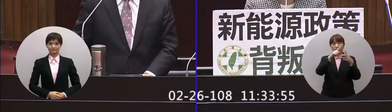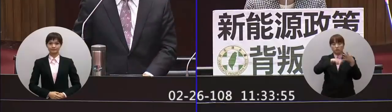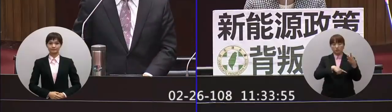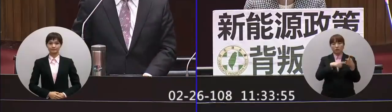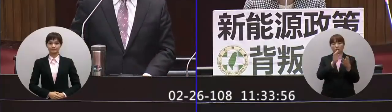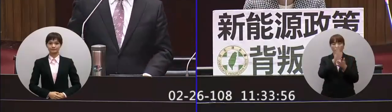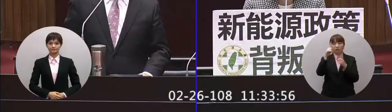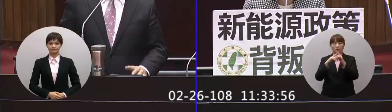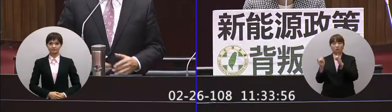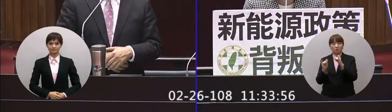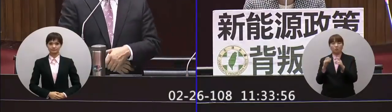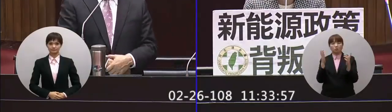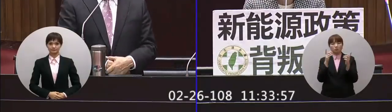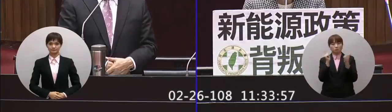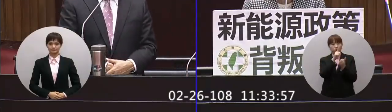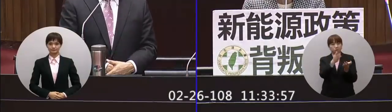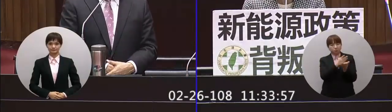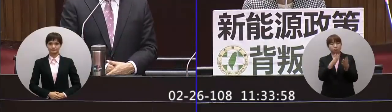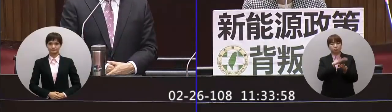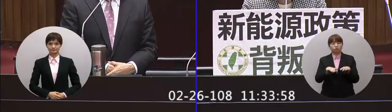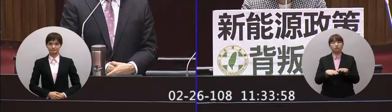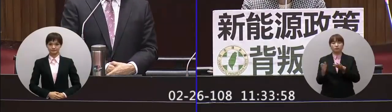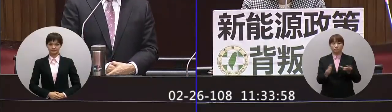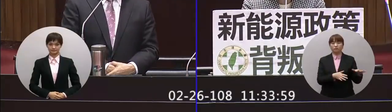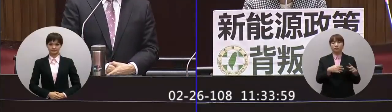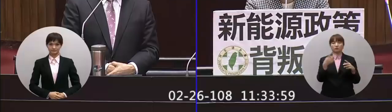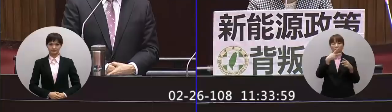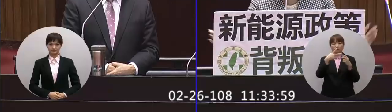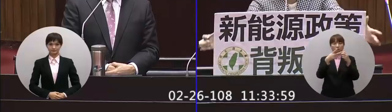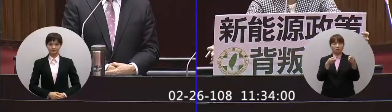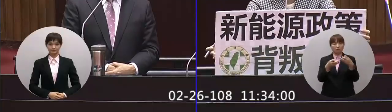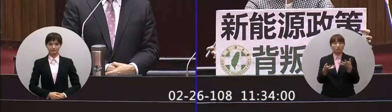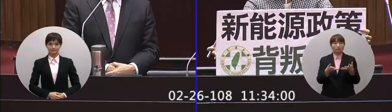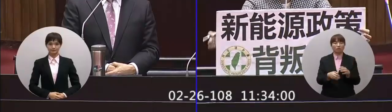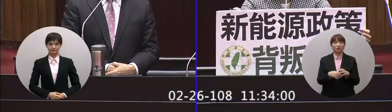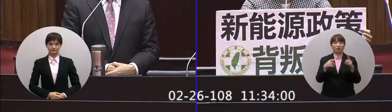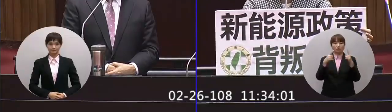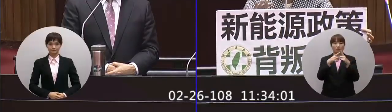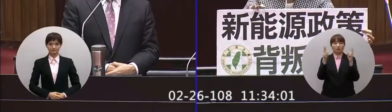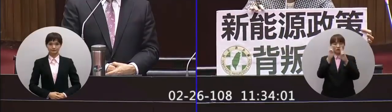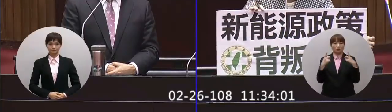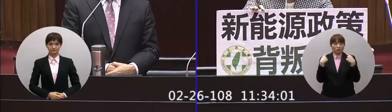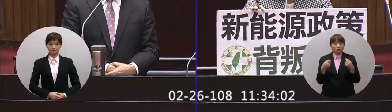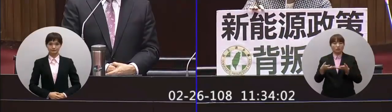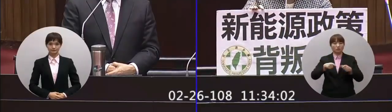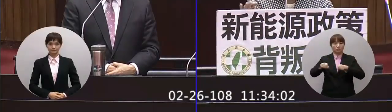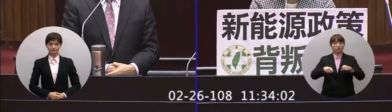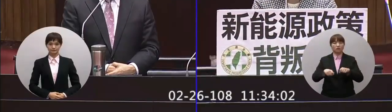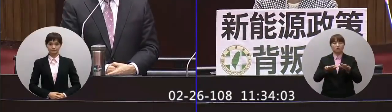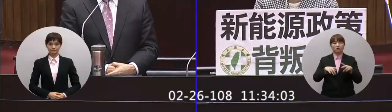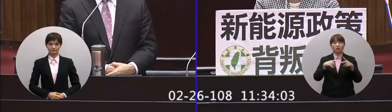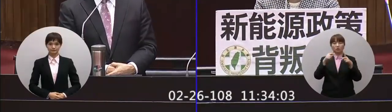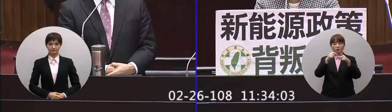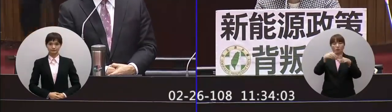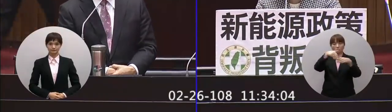之后你要接受民意非常严格的考验了。接下来我要跟你讨论的就是能源政策，在这个